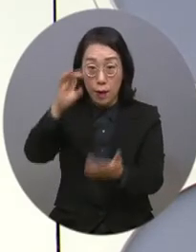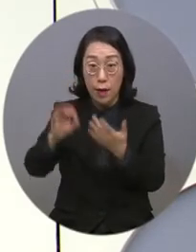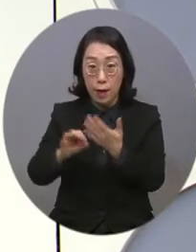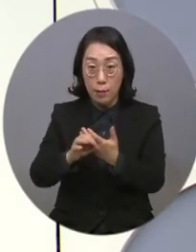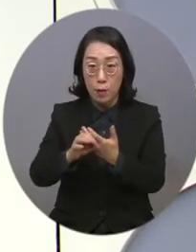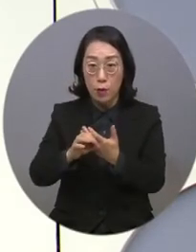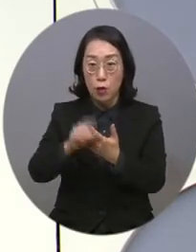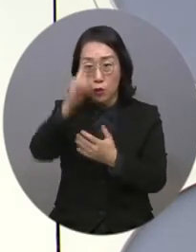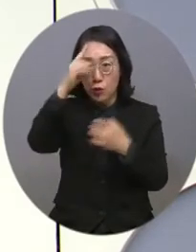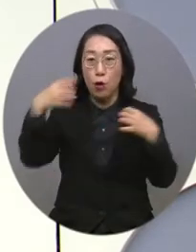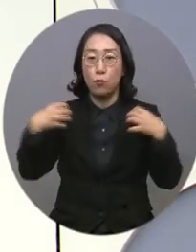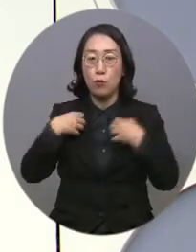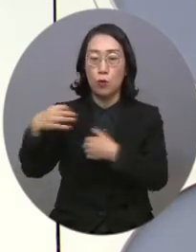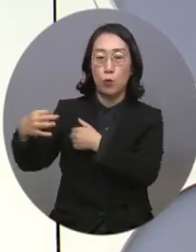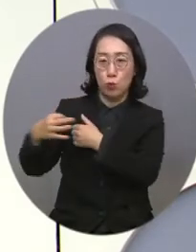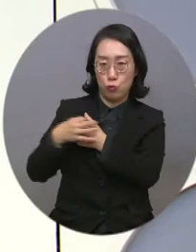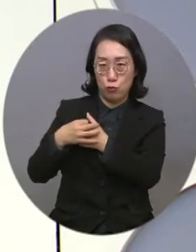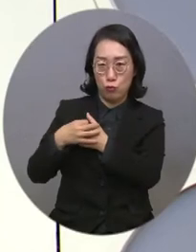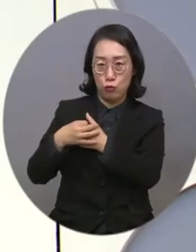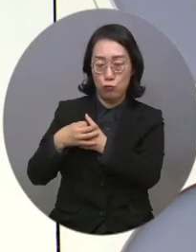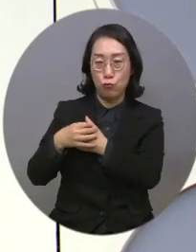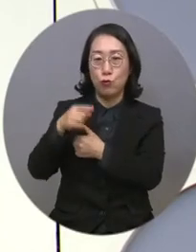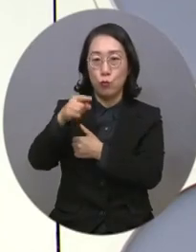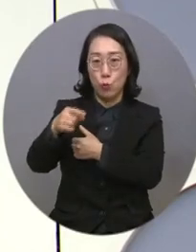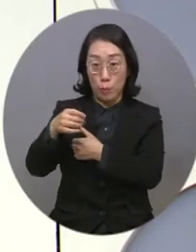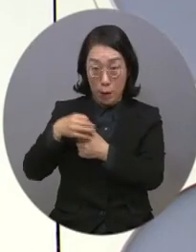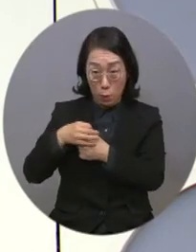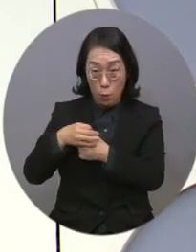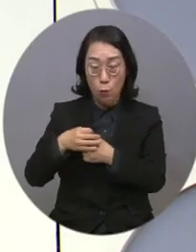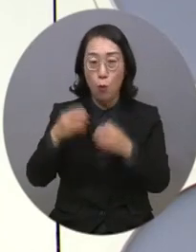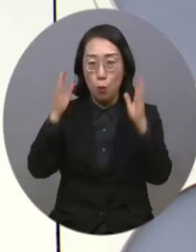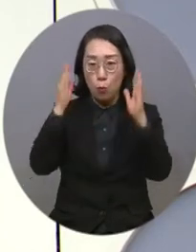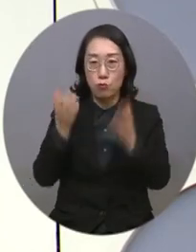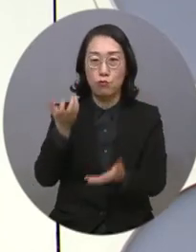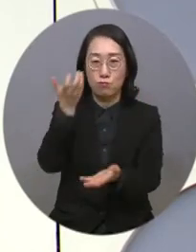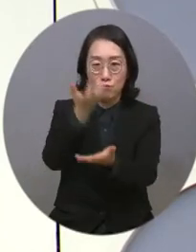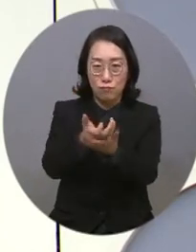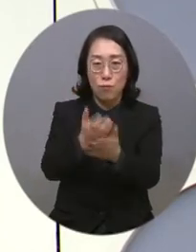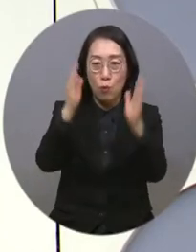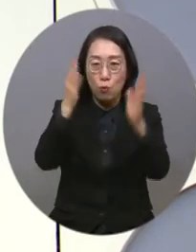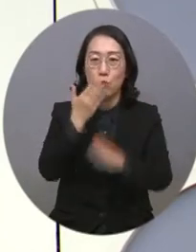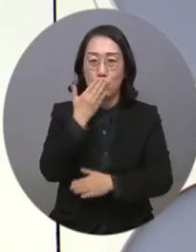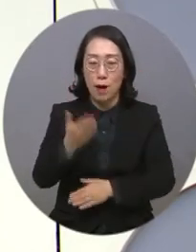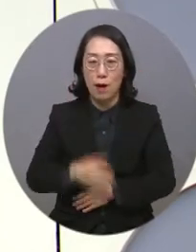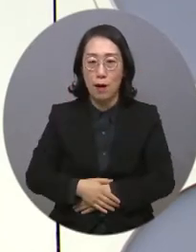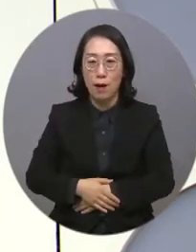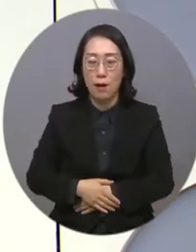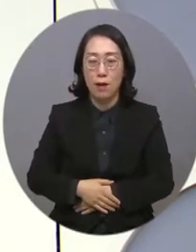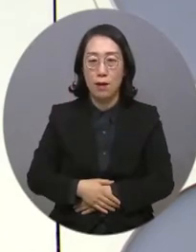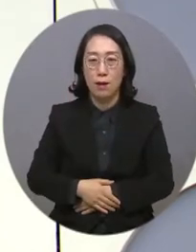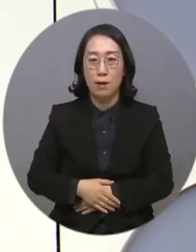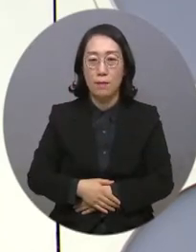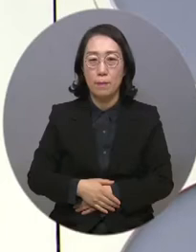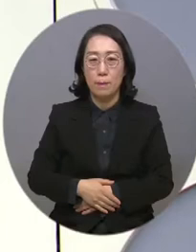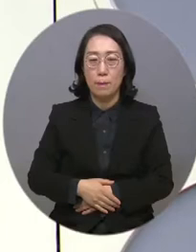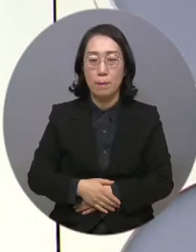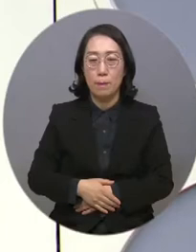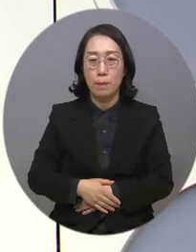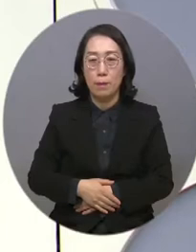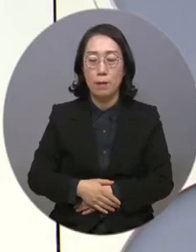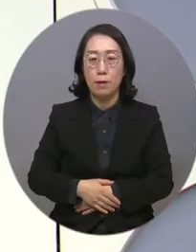우연하게 체코어를 선택해서 국비유학에 합격되고 1980년도에 이제 시카고로 유학